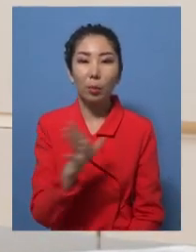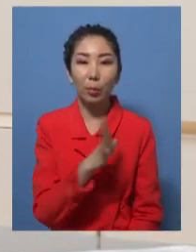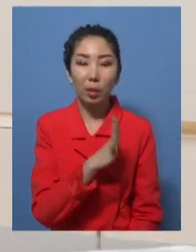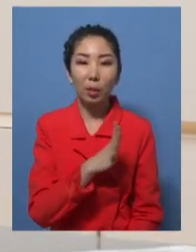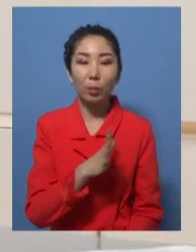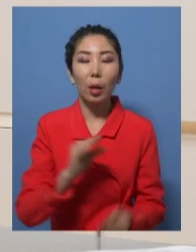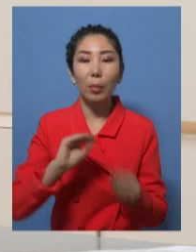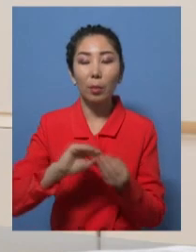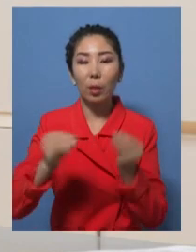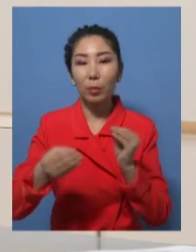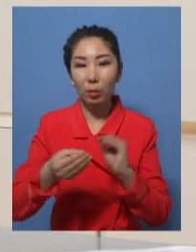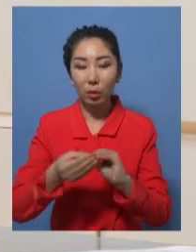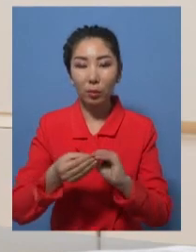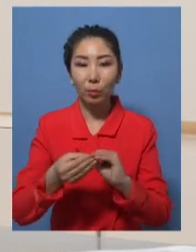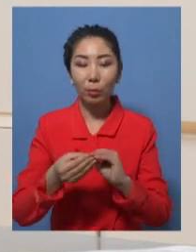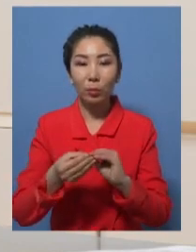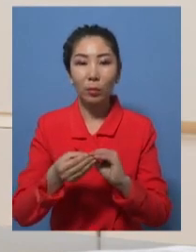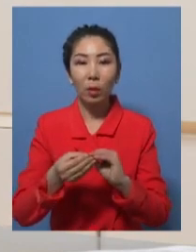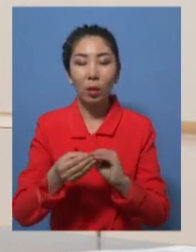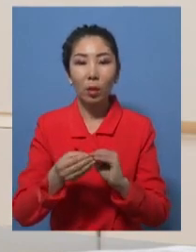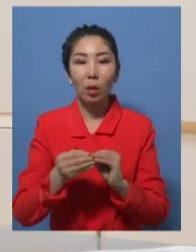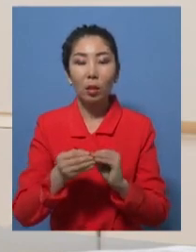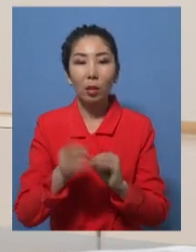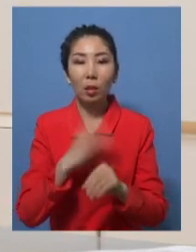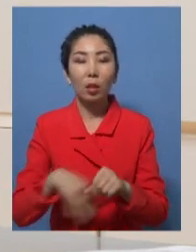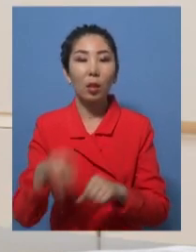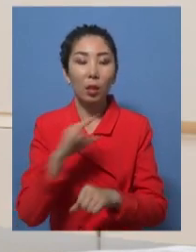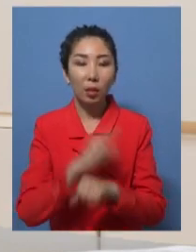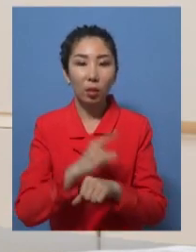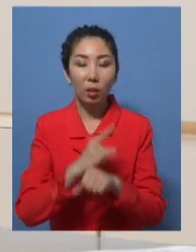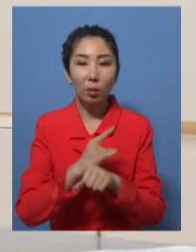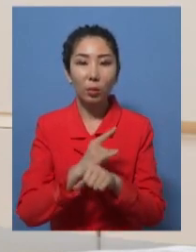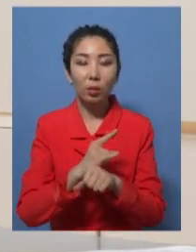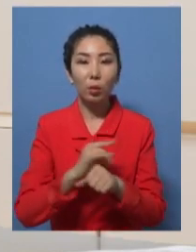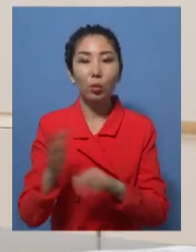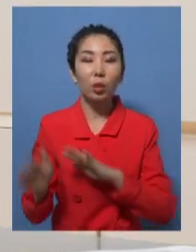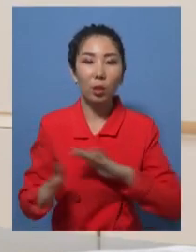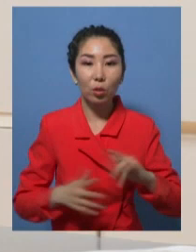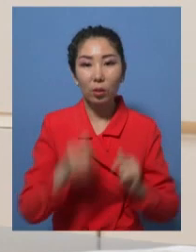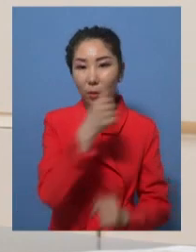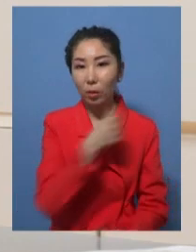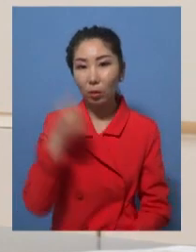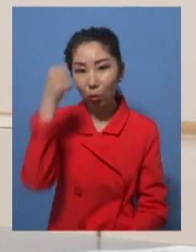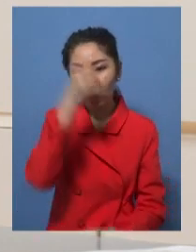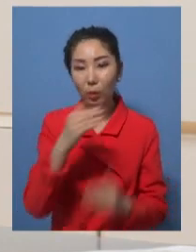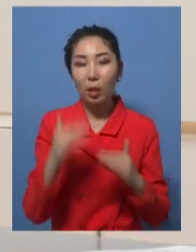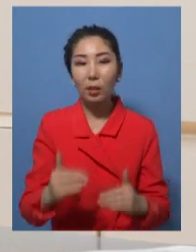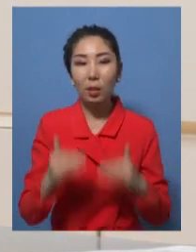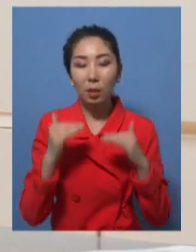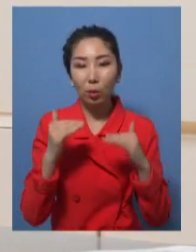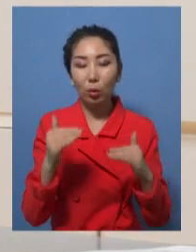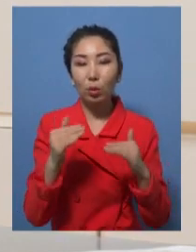басты проблемамызға, бас ауруымызға айналған қылмыс, бұл алаяқтық қылмыс. Өткен жылдарда алаяқтық қылмыстың өсімі байқалды